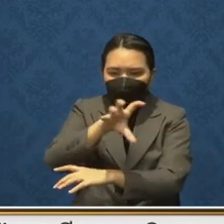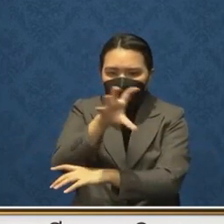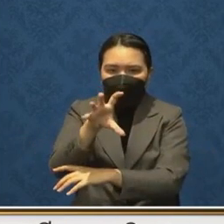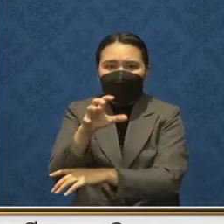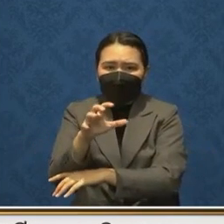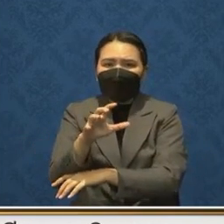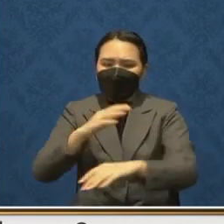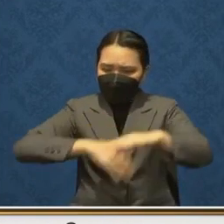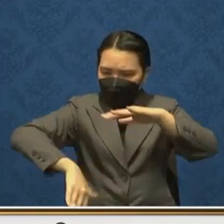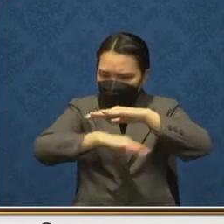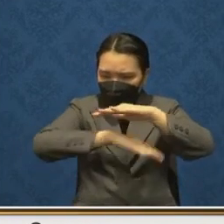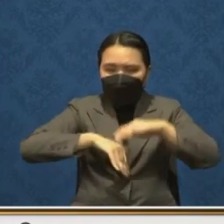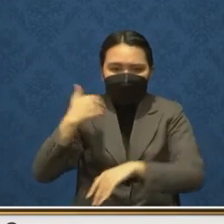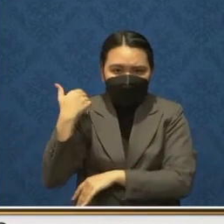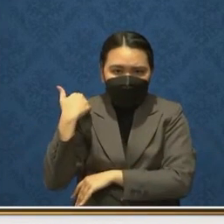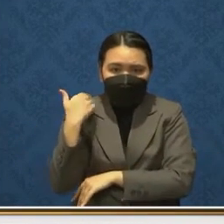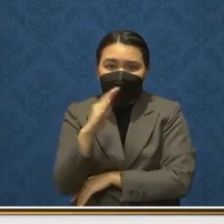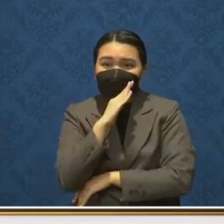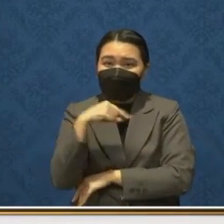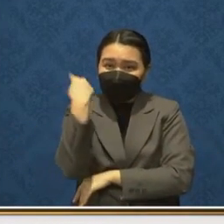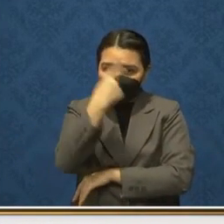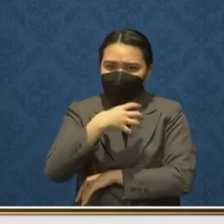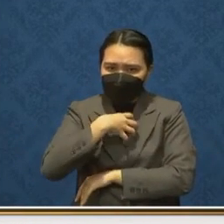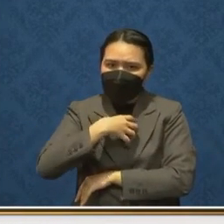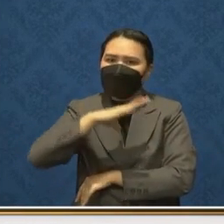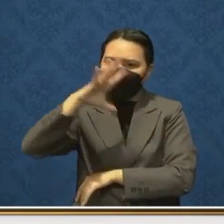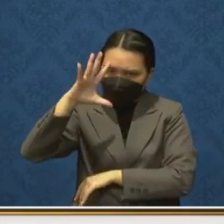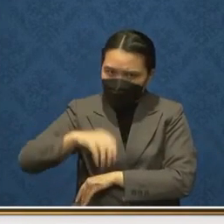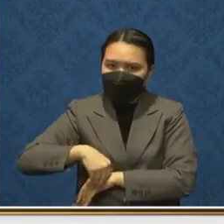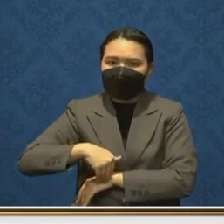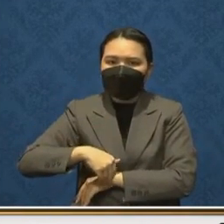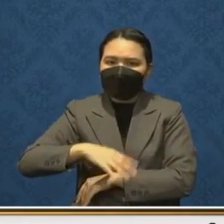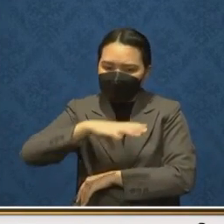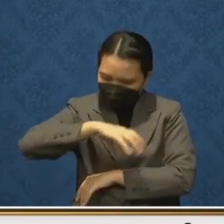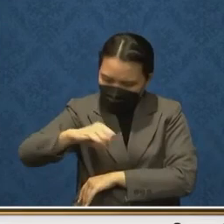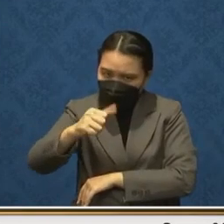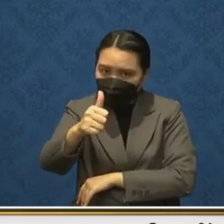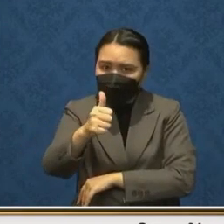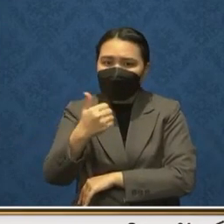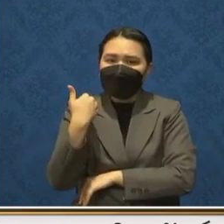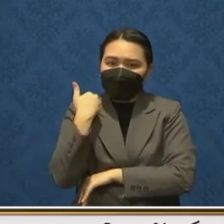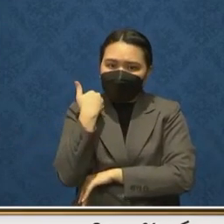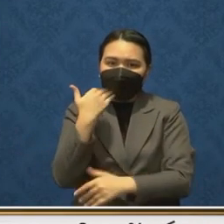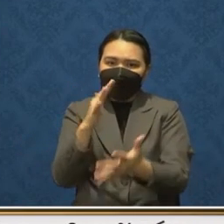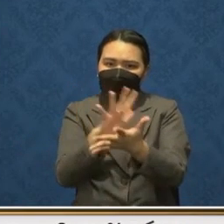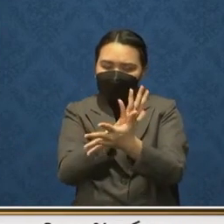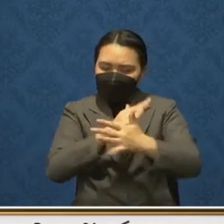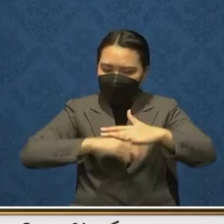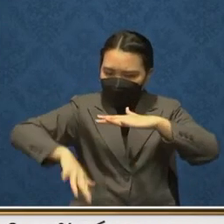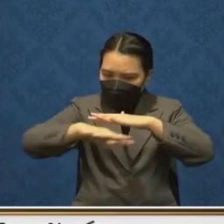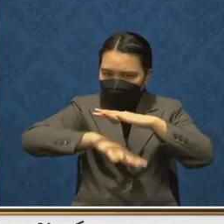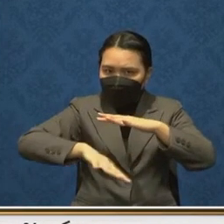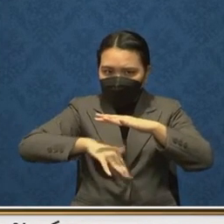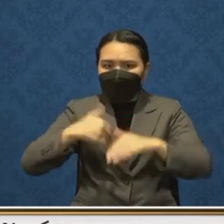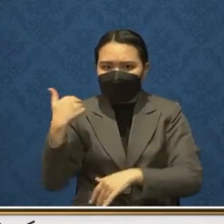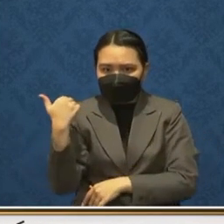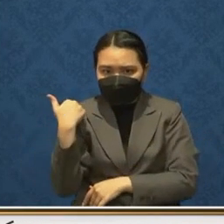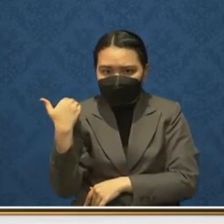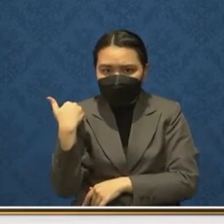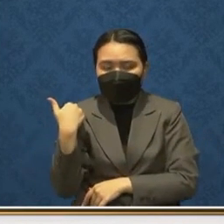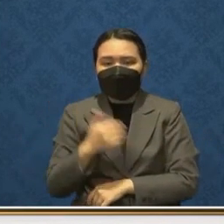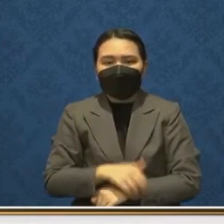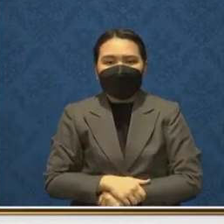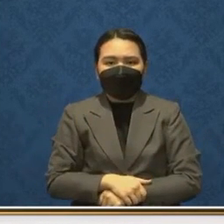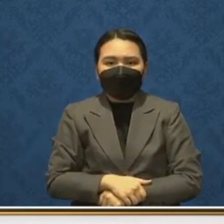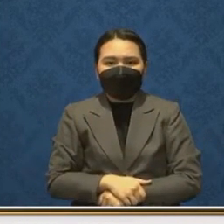ที่ผมเดี๋ยวใครอยากได้มาเอาครัมีใบ เสศถ worthless Rab มการผู้จัการมใเสศท่านทำอย่างนี้าม